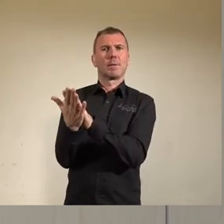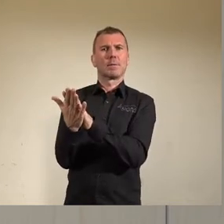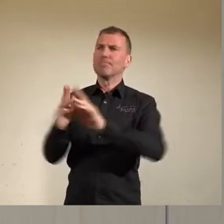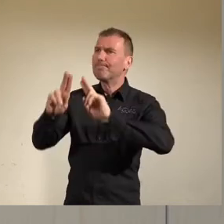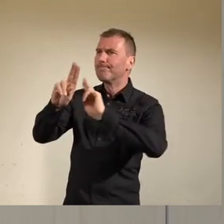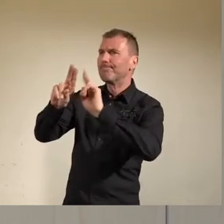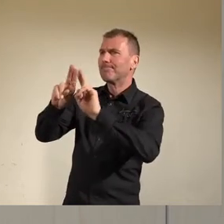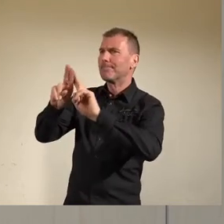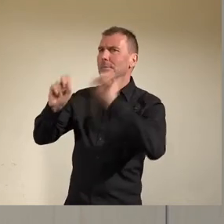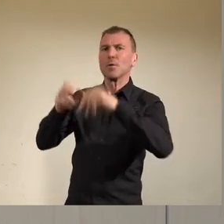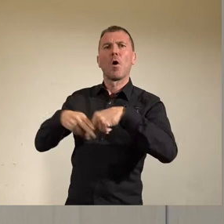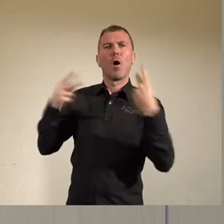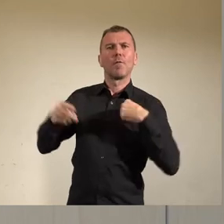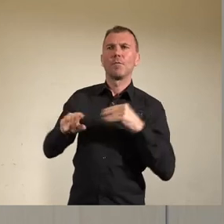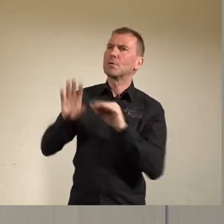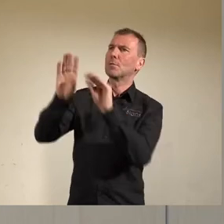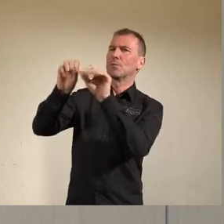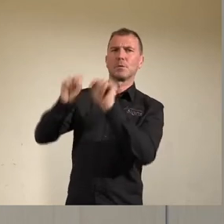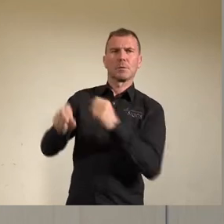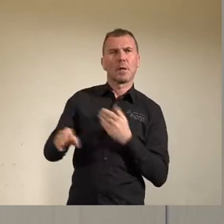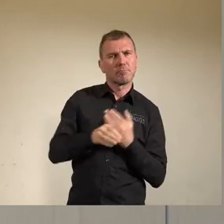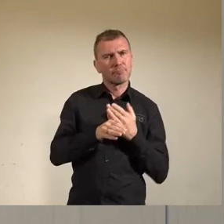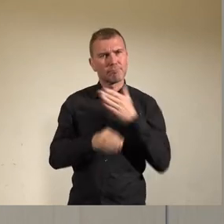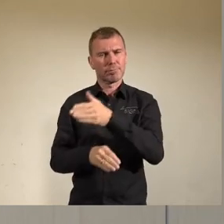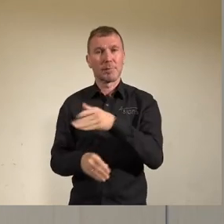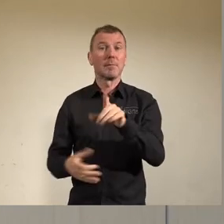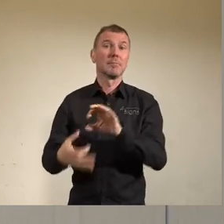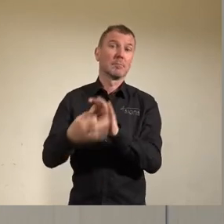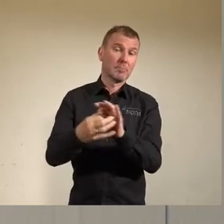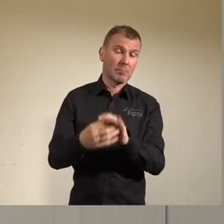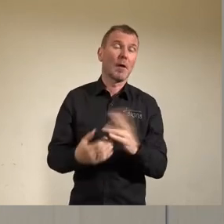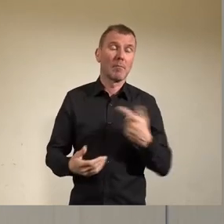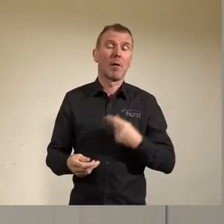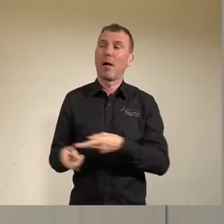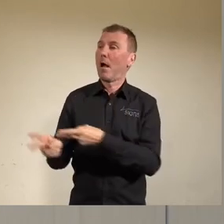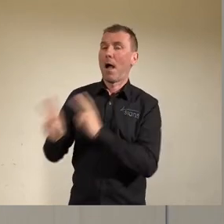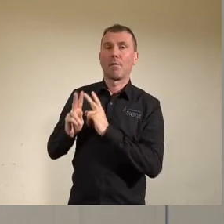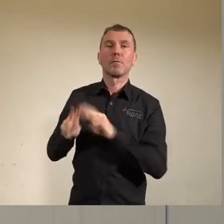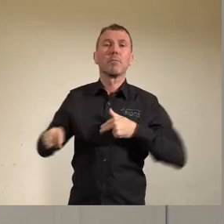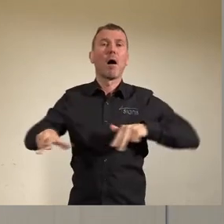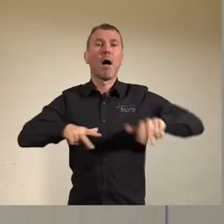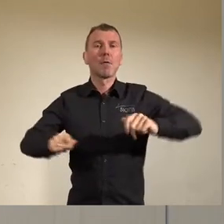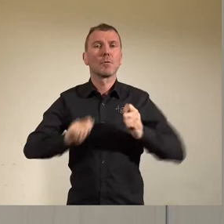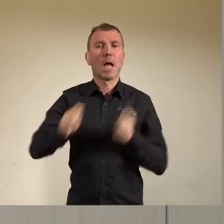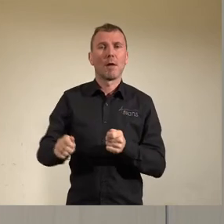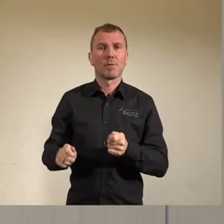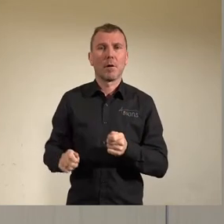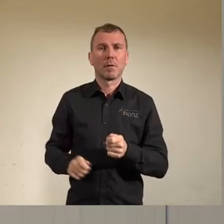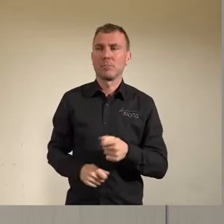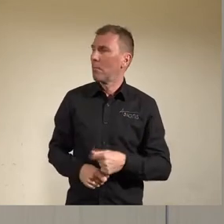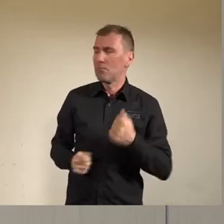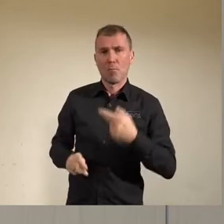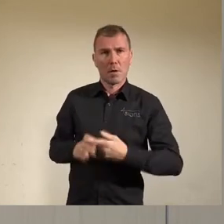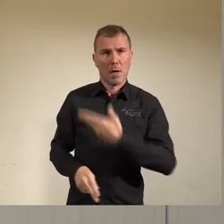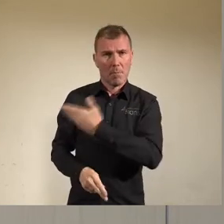wieder öffentlich nutzbar gemacht werden. Daraus leitet sich aber auch ein Handlungsauftrag ab an den Oberbürgermeister und